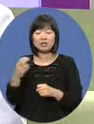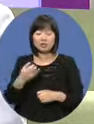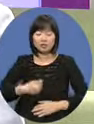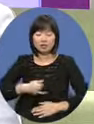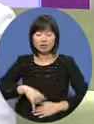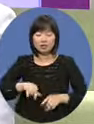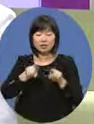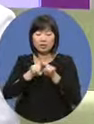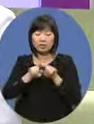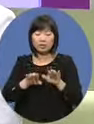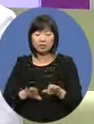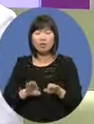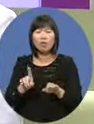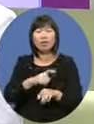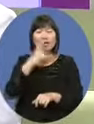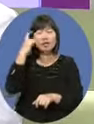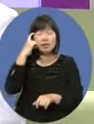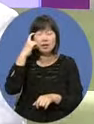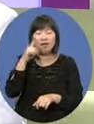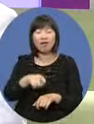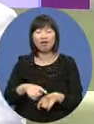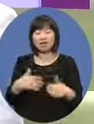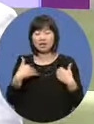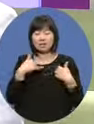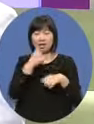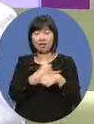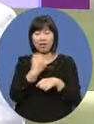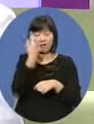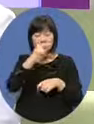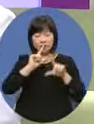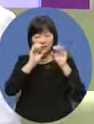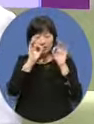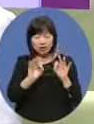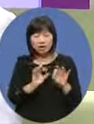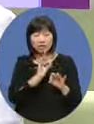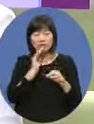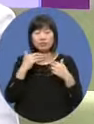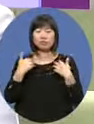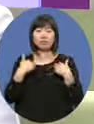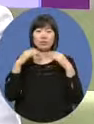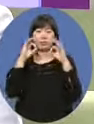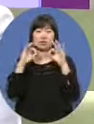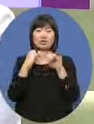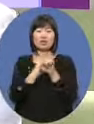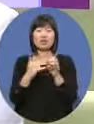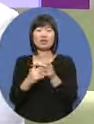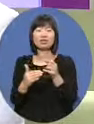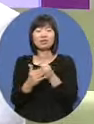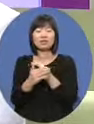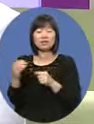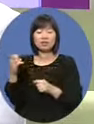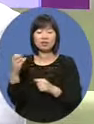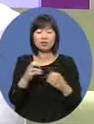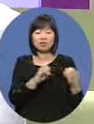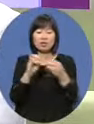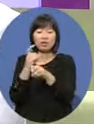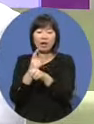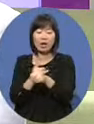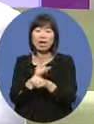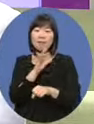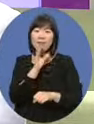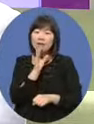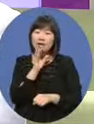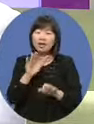아이하고 오늘 뭐 어땠어? 아유, 재밌었겠네. 얼굴 표정 보니까 너무 즐거워 보인다. 뭐 이런 식으로 해서 자꾸 좀 대화를 좀 하셔야